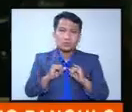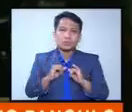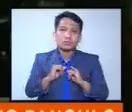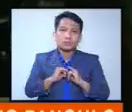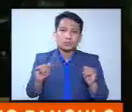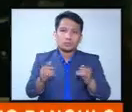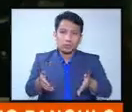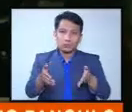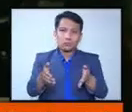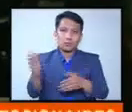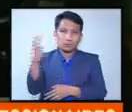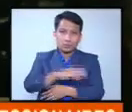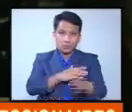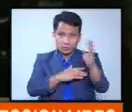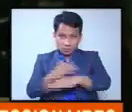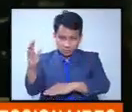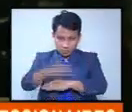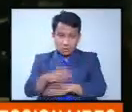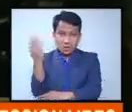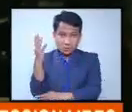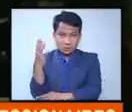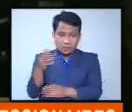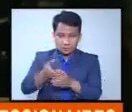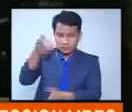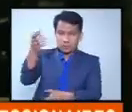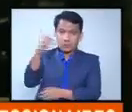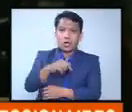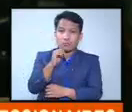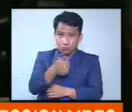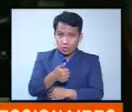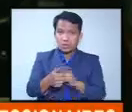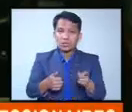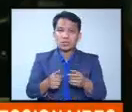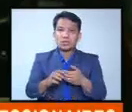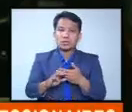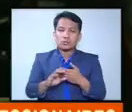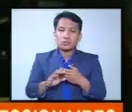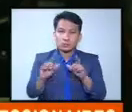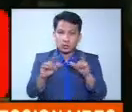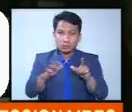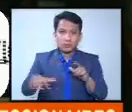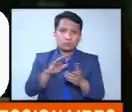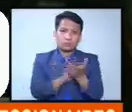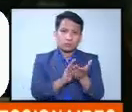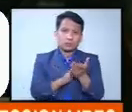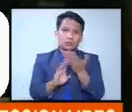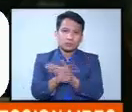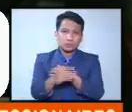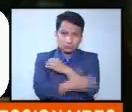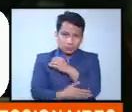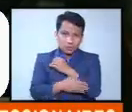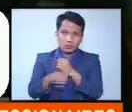doon sa mga daan na nabagsakan ng mga puno at poste ng kuryente. At bukas naman ay may pasok na all levels dito sa probinsya